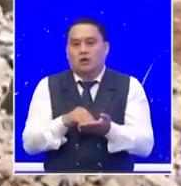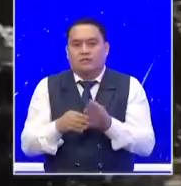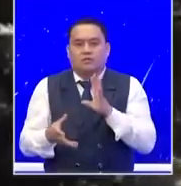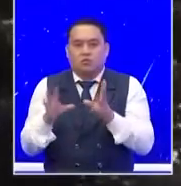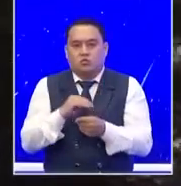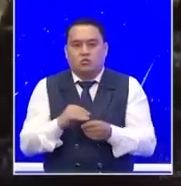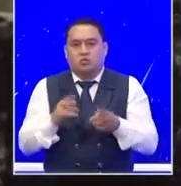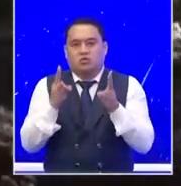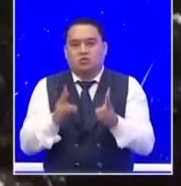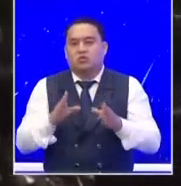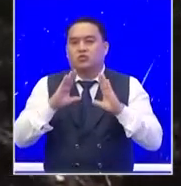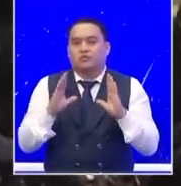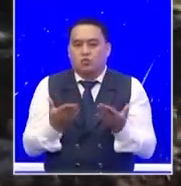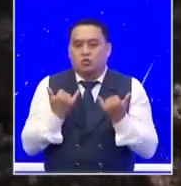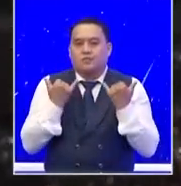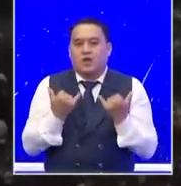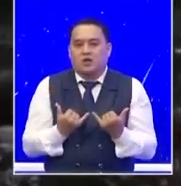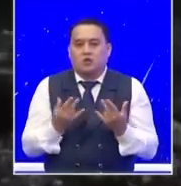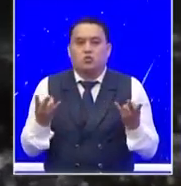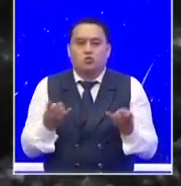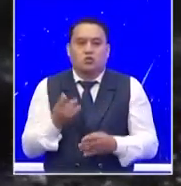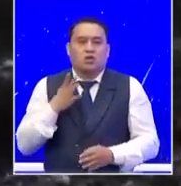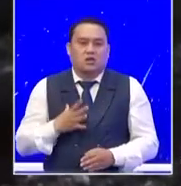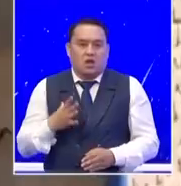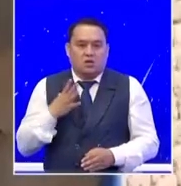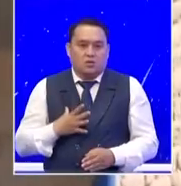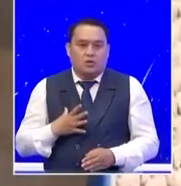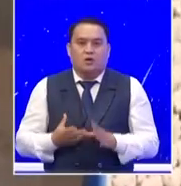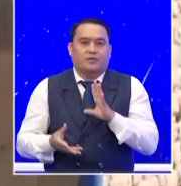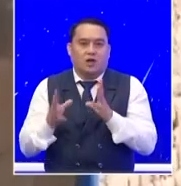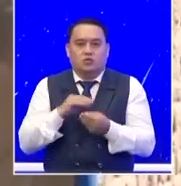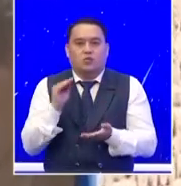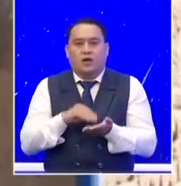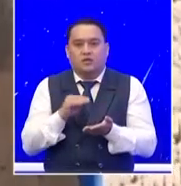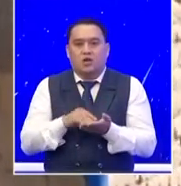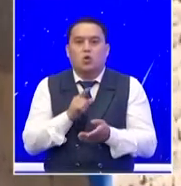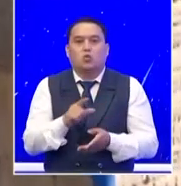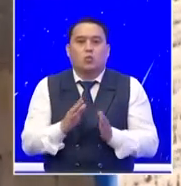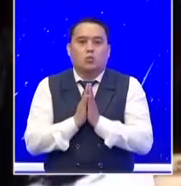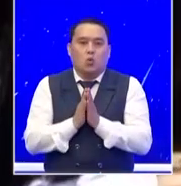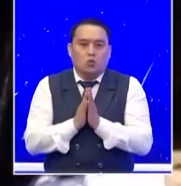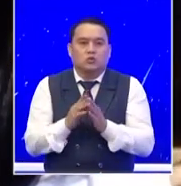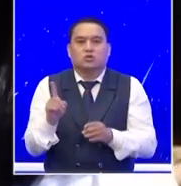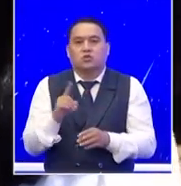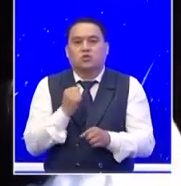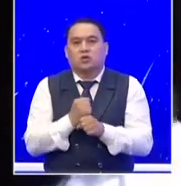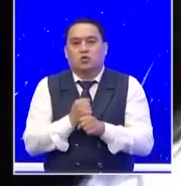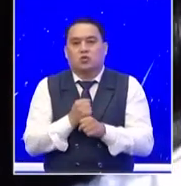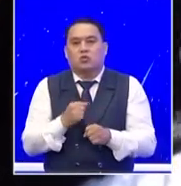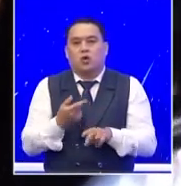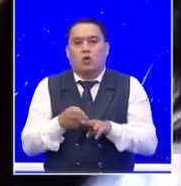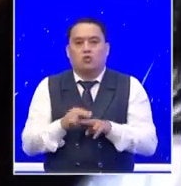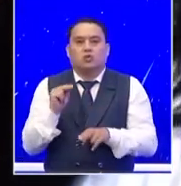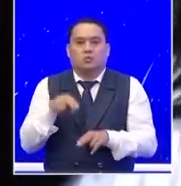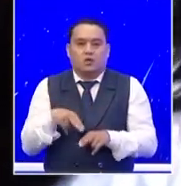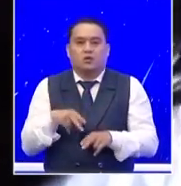последствия стихийного бедствия. Теперь жителям необходимо набраться терпения и дождаться результатов оценки. Люди просят чиновников сделать все, чтобы подобное